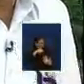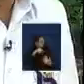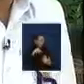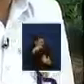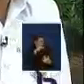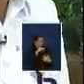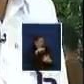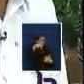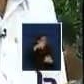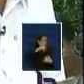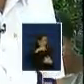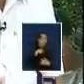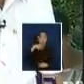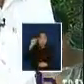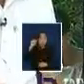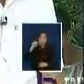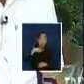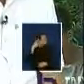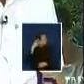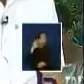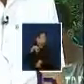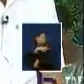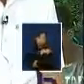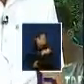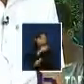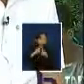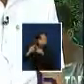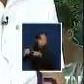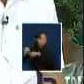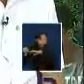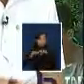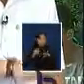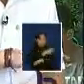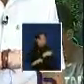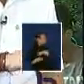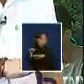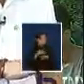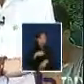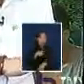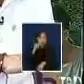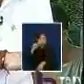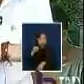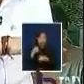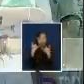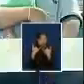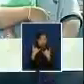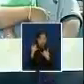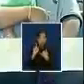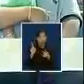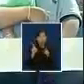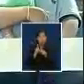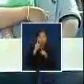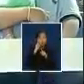ษซึ่งศูนย์การแพทย์ของเราทั่วประเทศสามารถที่จะ รองรับได้ รองรับได้อย่างแน่นอน ถึงแม้ตัวเลขตอนนี้จะสูงขึ้นเพราะว่าอยู่ในสกอร์